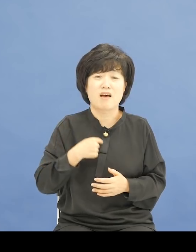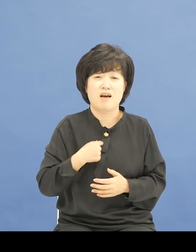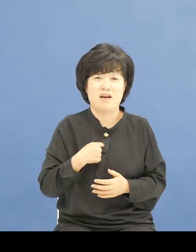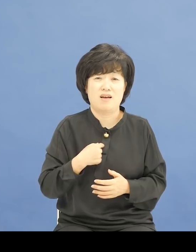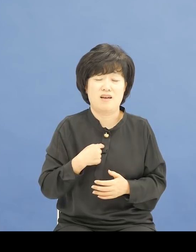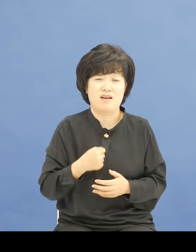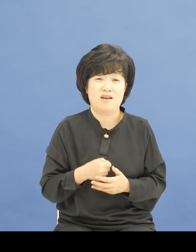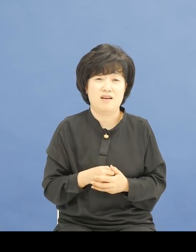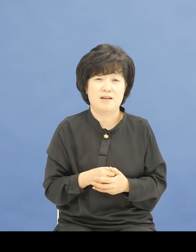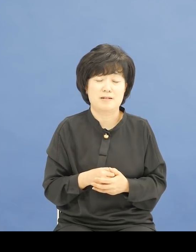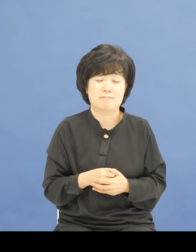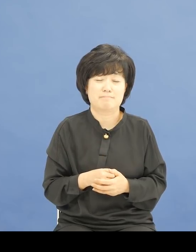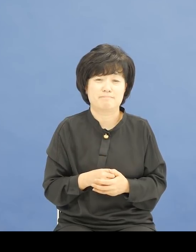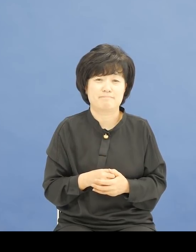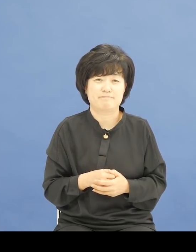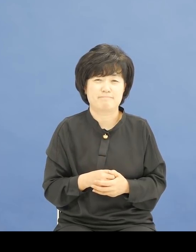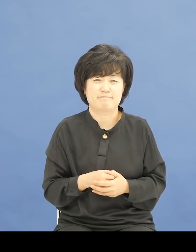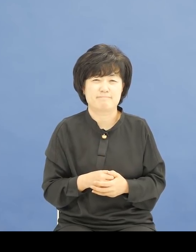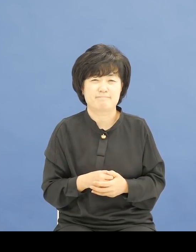난데